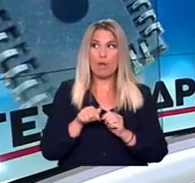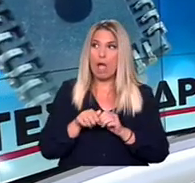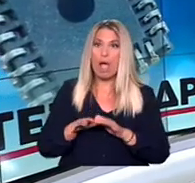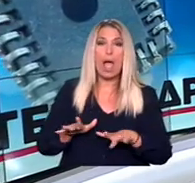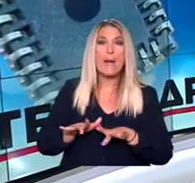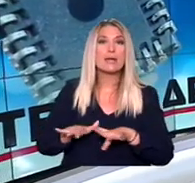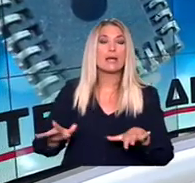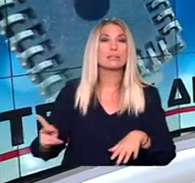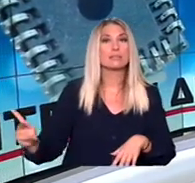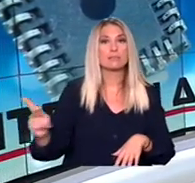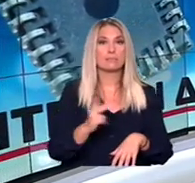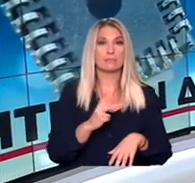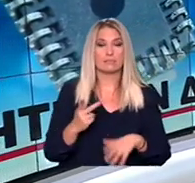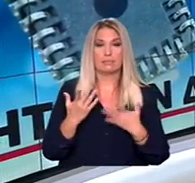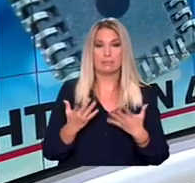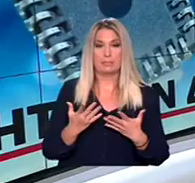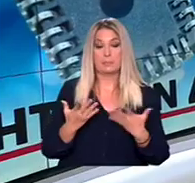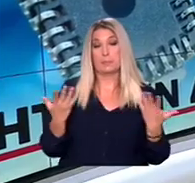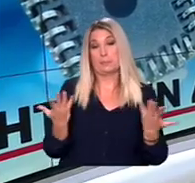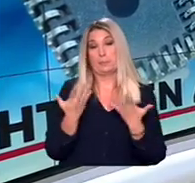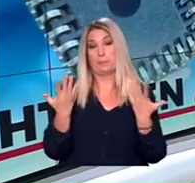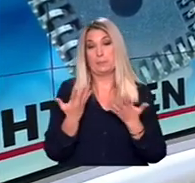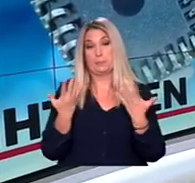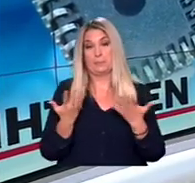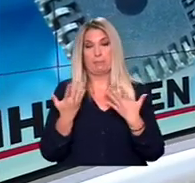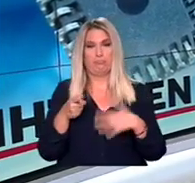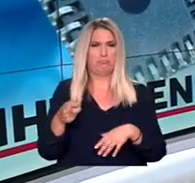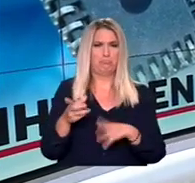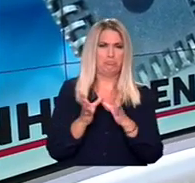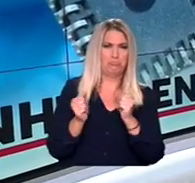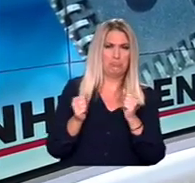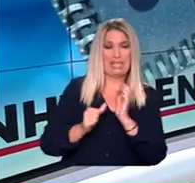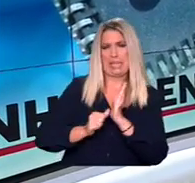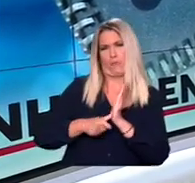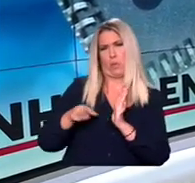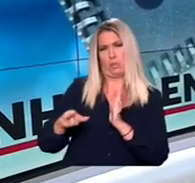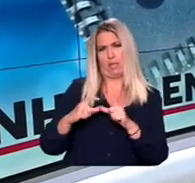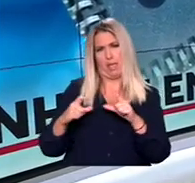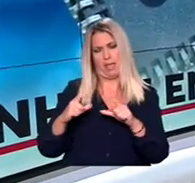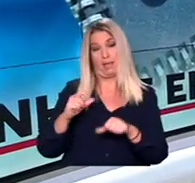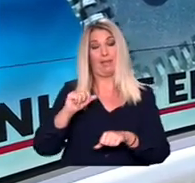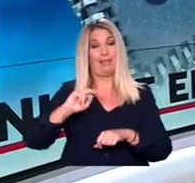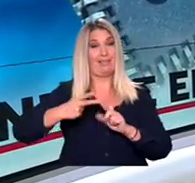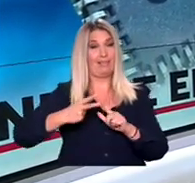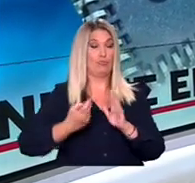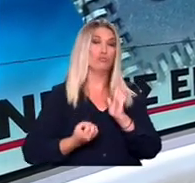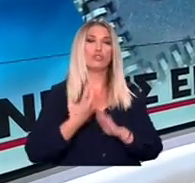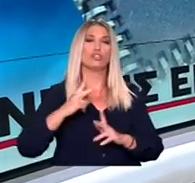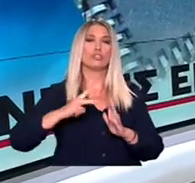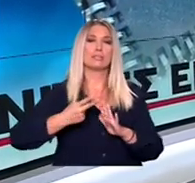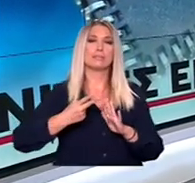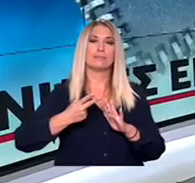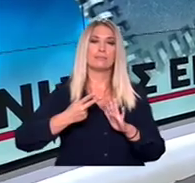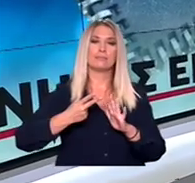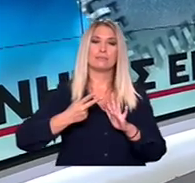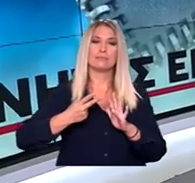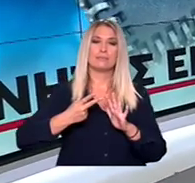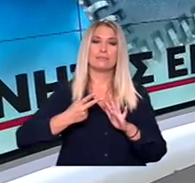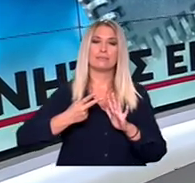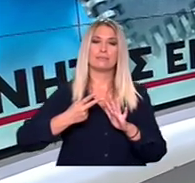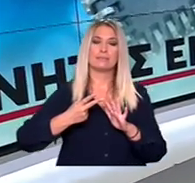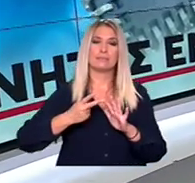Αν παρελπίδα χάσετε ταυτότητα και χρειαστεί να βγάλετε μια ταυτότητα για να έχετε ταυτότητα και να κάνετε τη δουλειά σας,